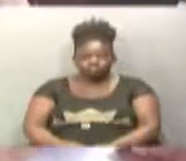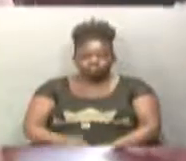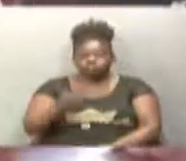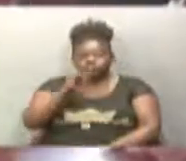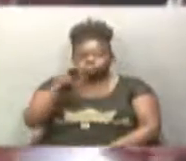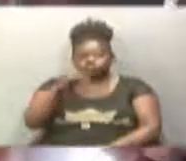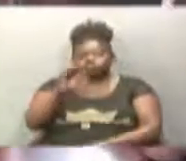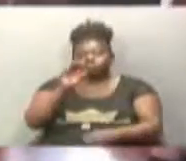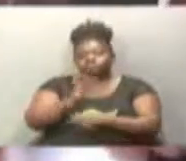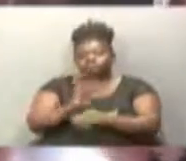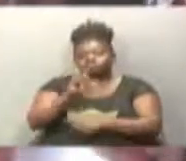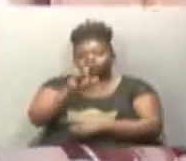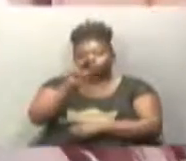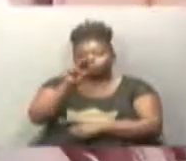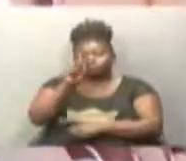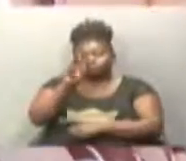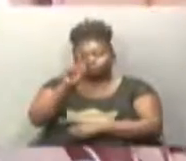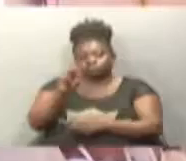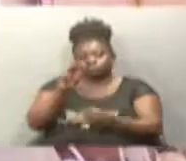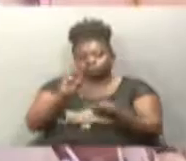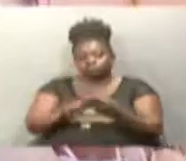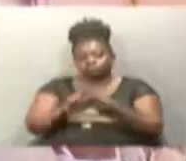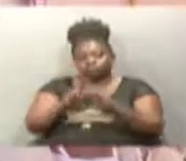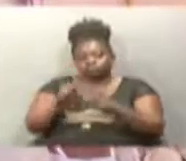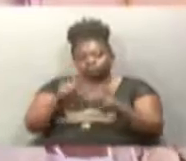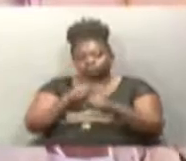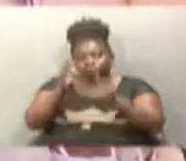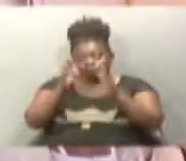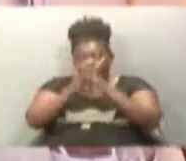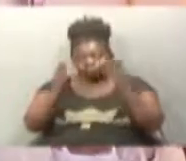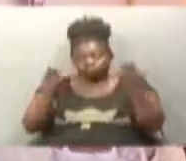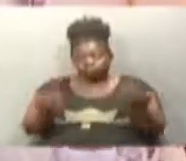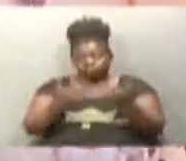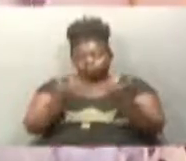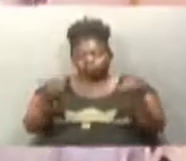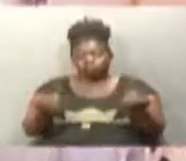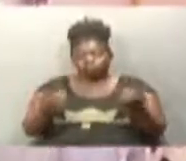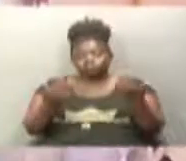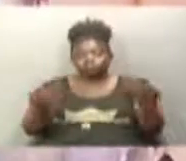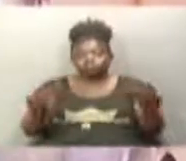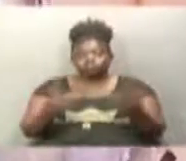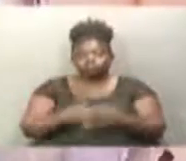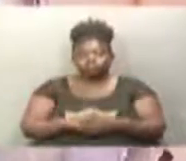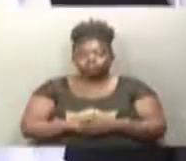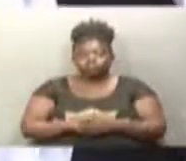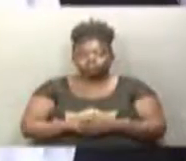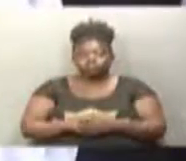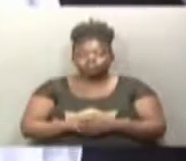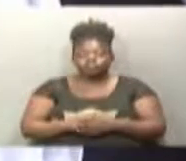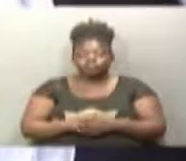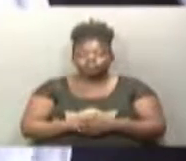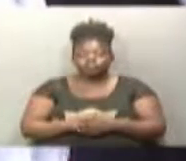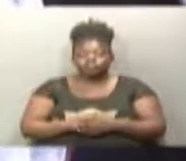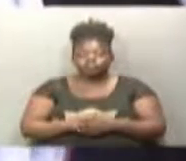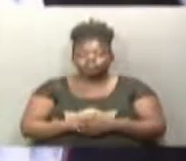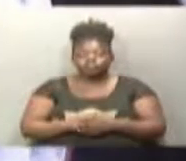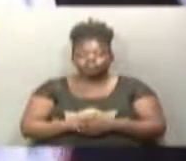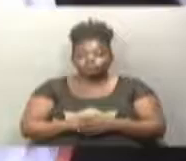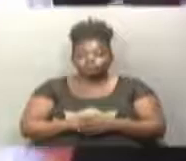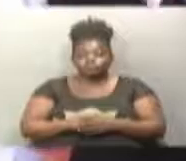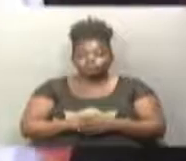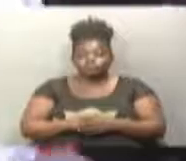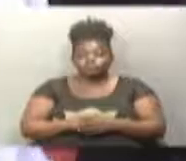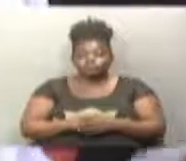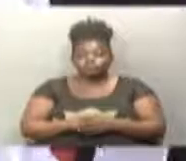Abyogedde mu kkanisa ya Central Rock entinda mu Kampala mu kusinza mwateeddeko emikono abaana 238 okubali ne mutabani wa minisita